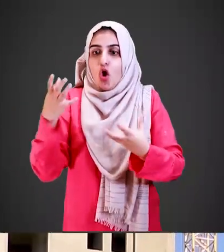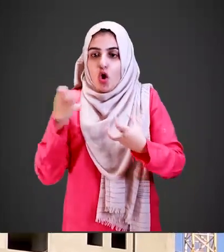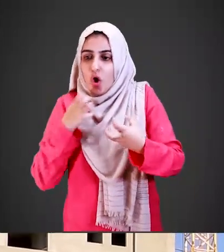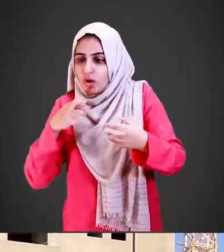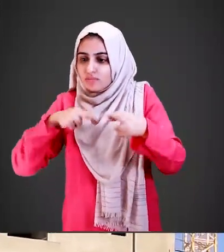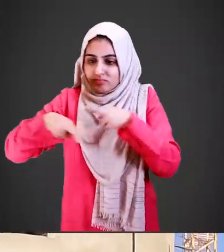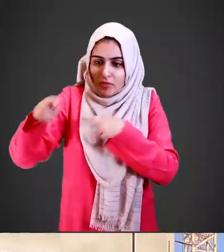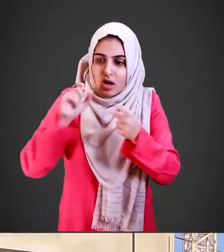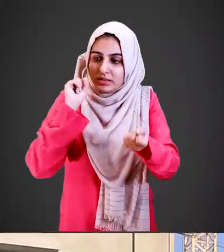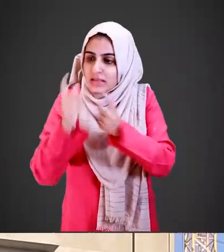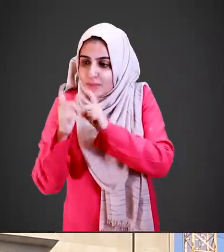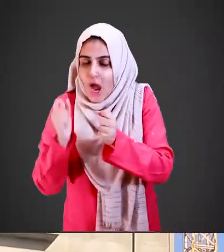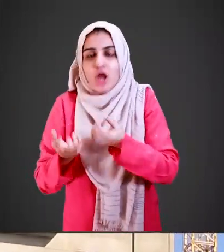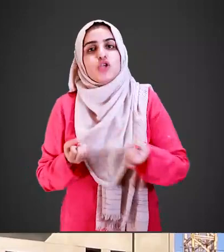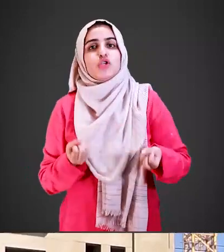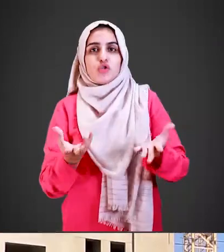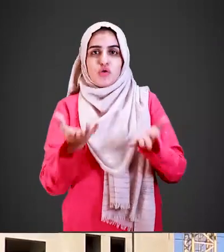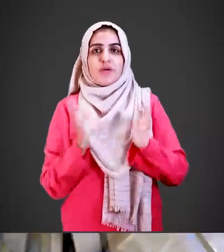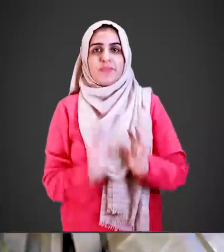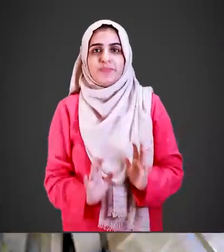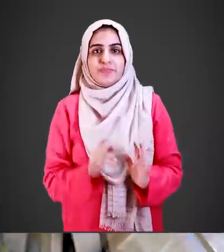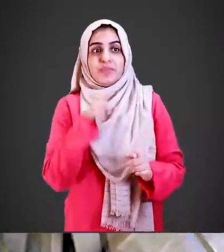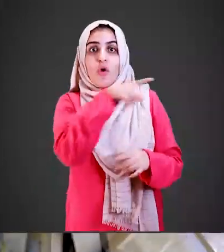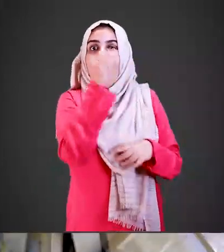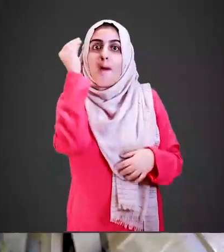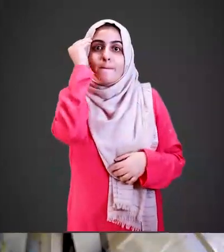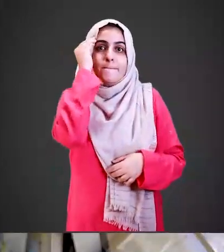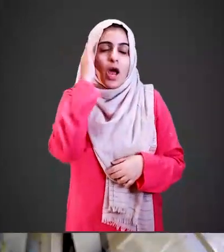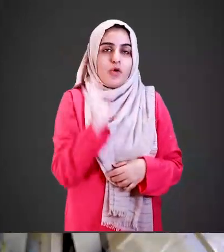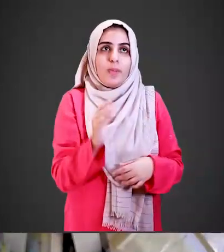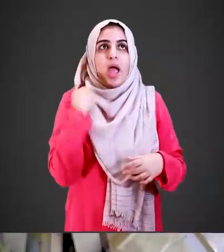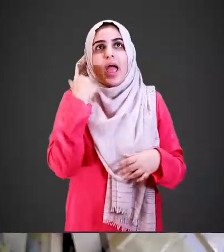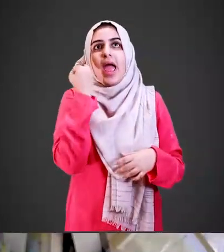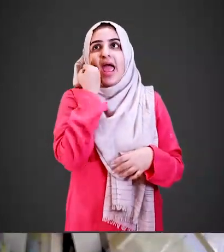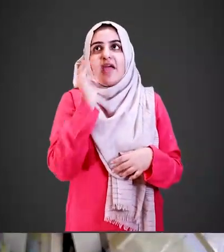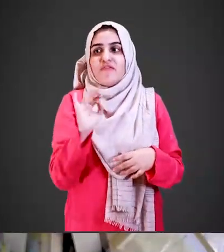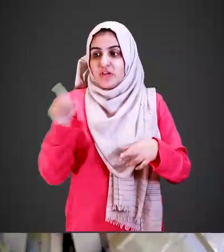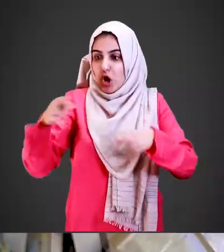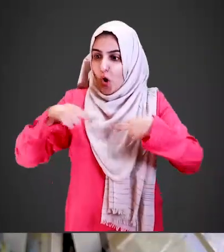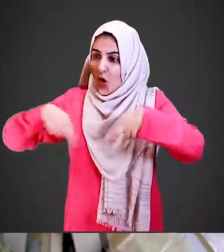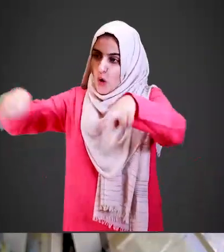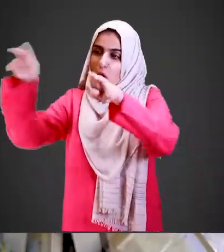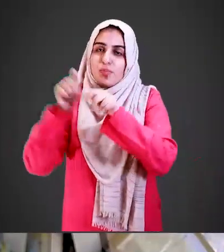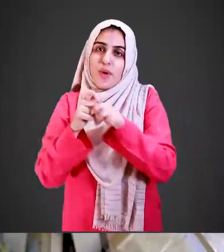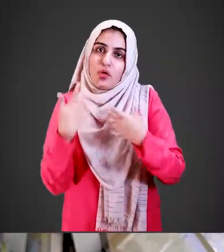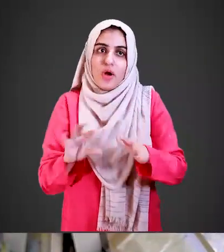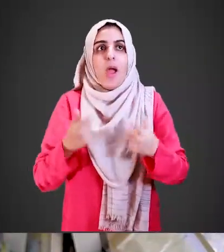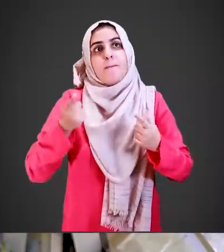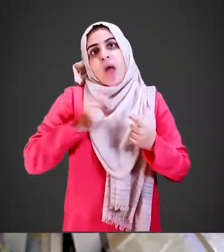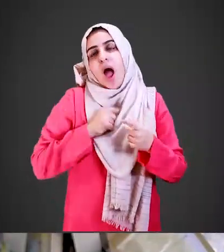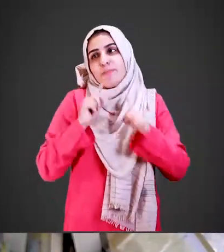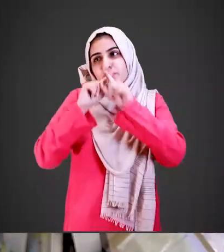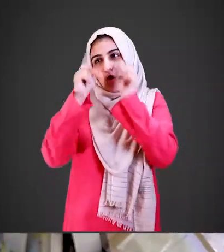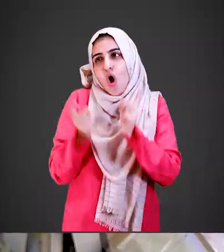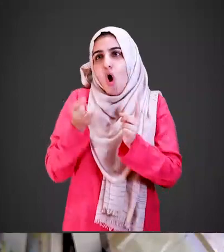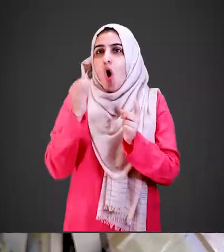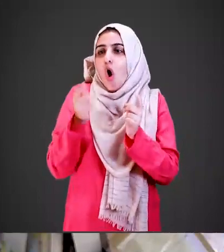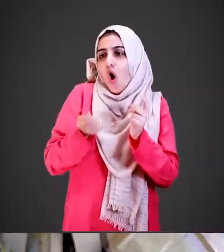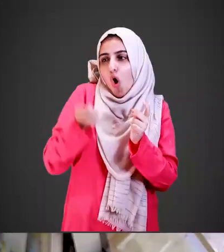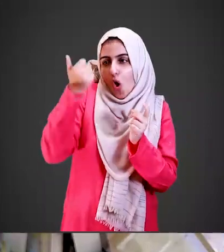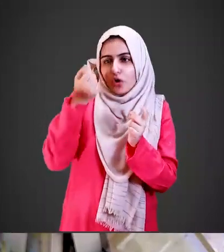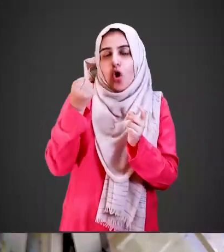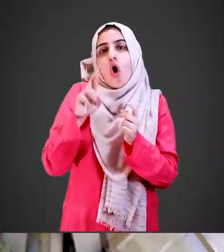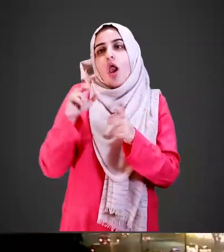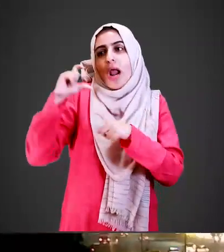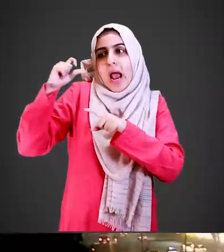بخود آٹومیٹکلی کام کرنا شروع ہو جاتا ہے۔ تو اس کو پتہ ہوگا کہ میں یہاں پر اگر اپنا ڈھابہ کھولوں، اپنی دکان، اپنی انڈسٹری کھولوں تو اس جگہ